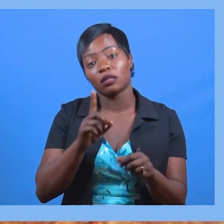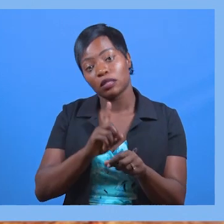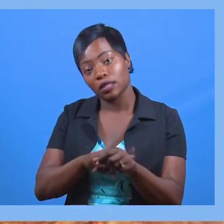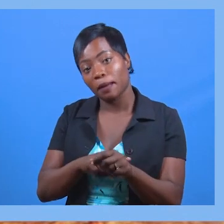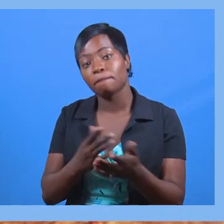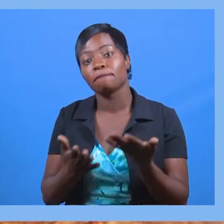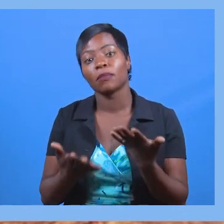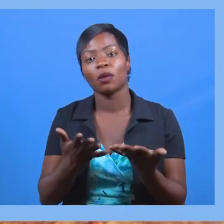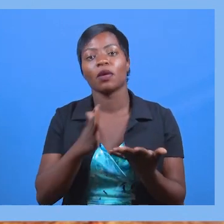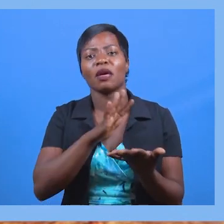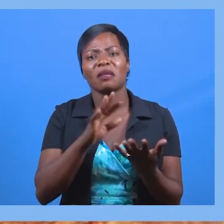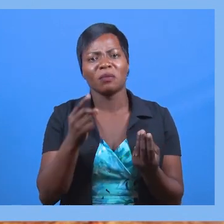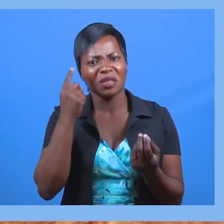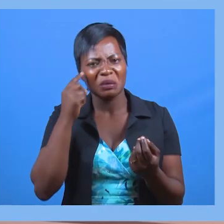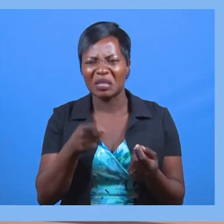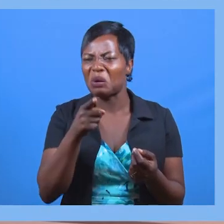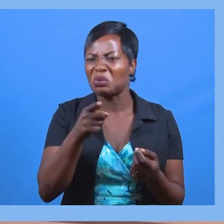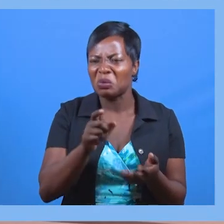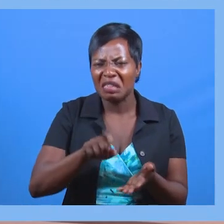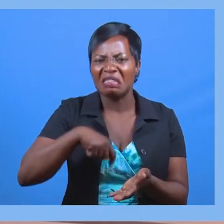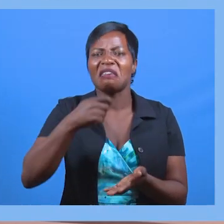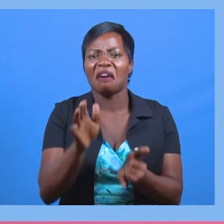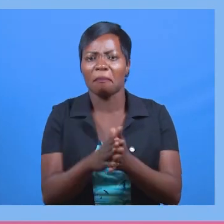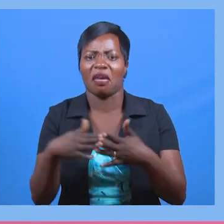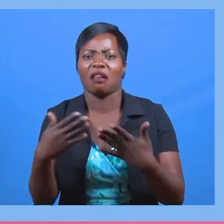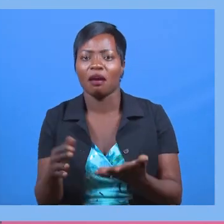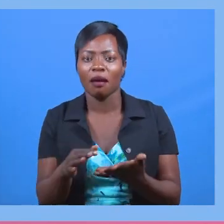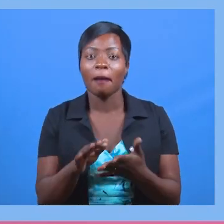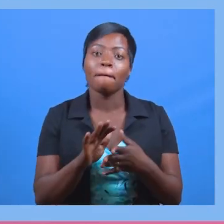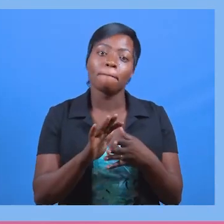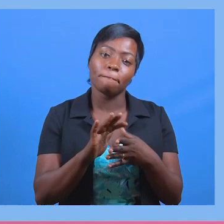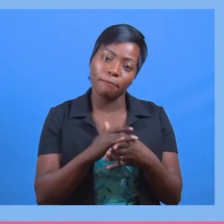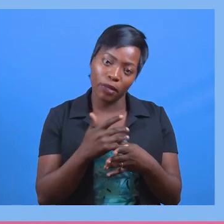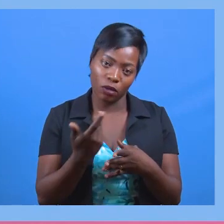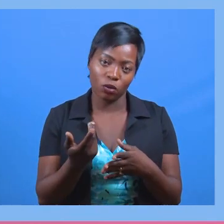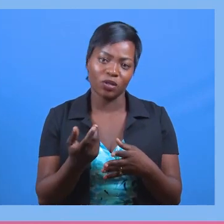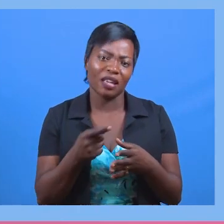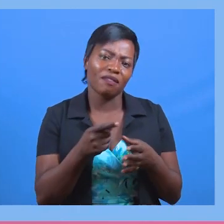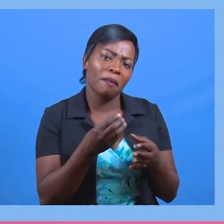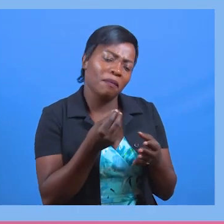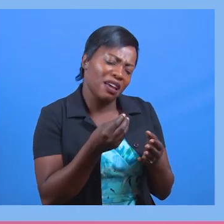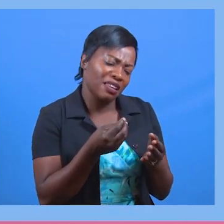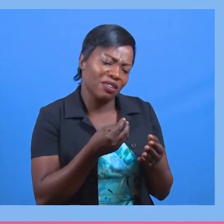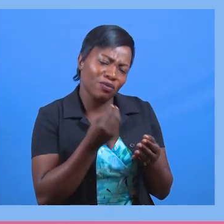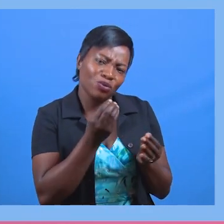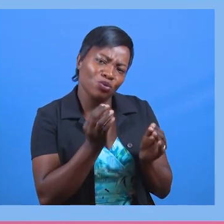pakuita sevanonyima nekuda kwekuti dura ravo